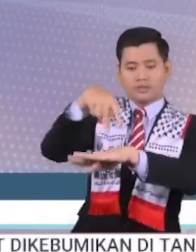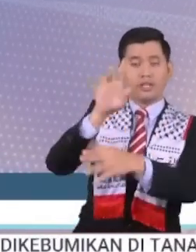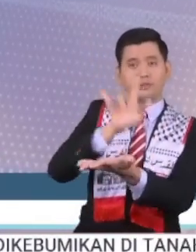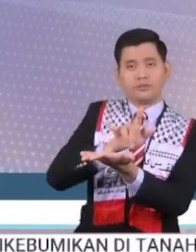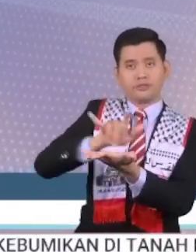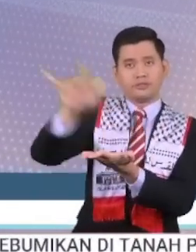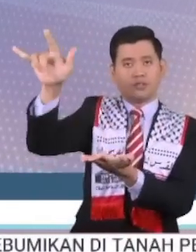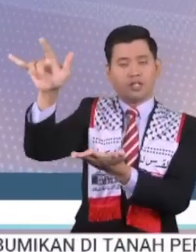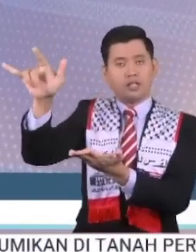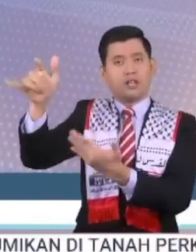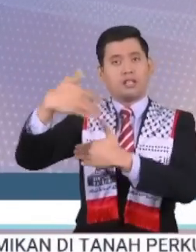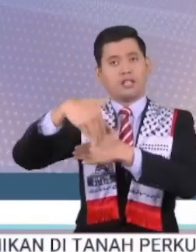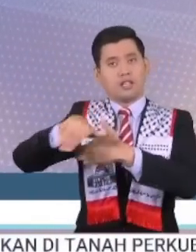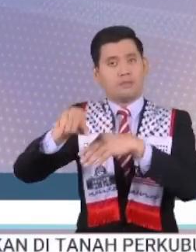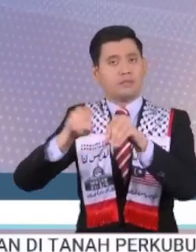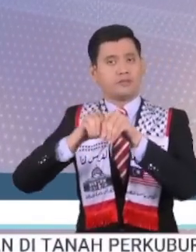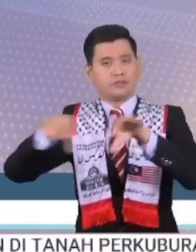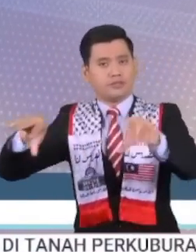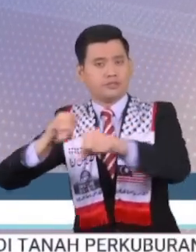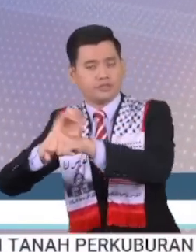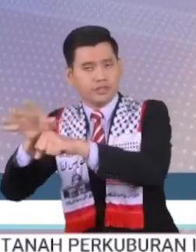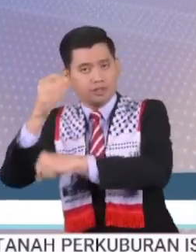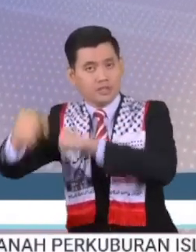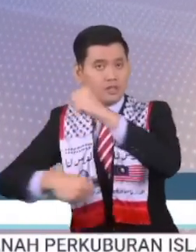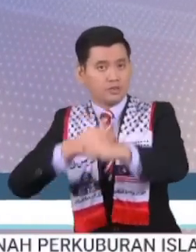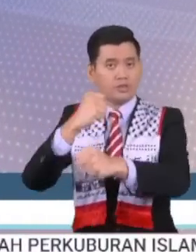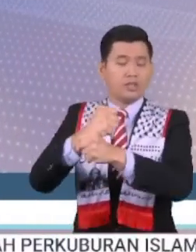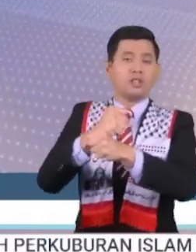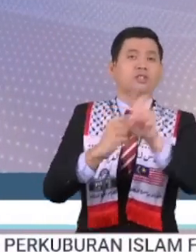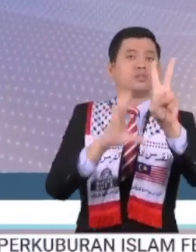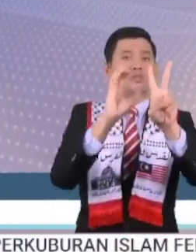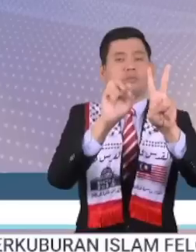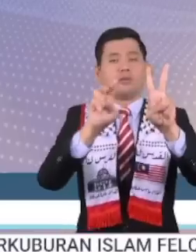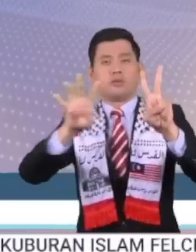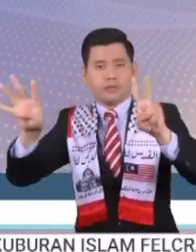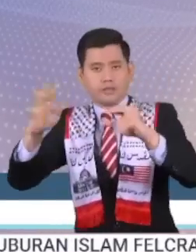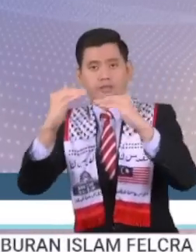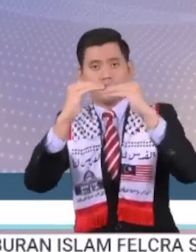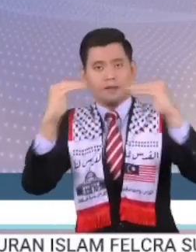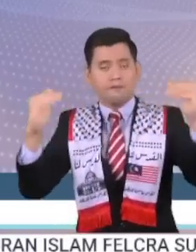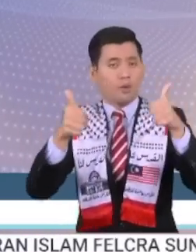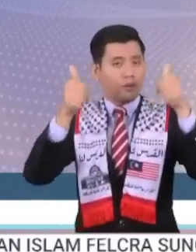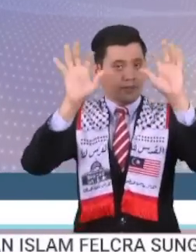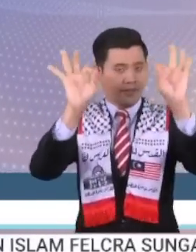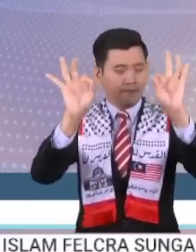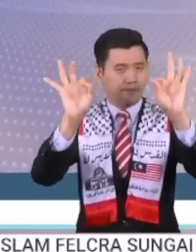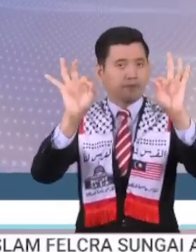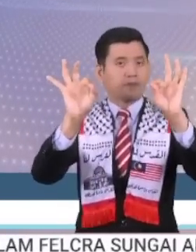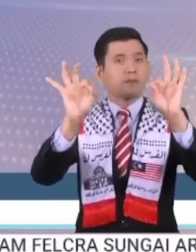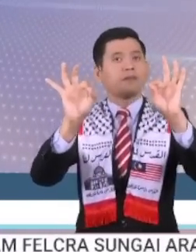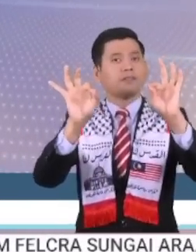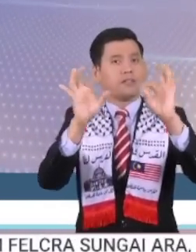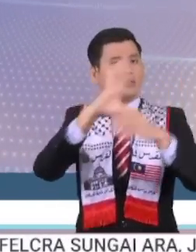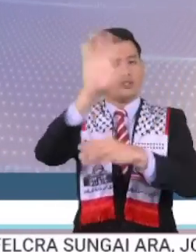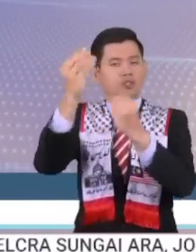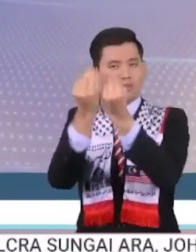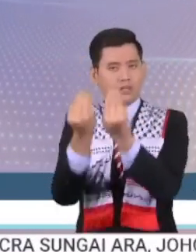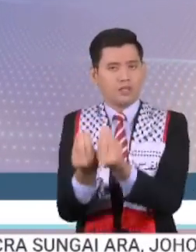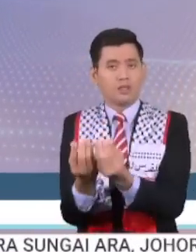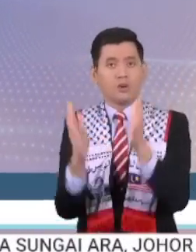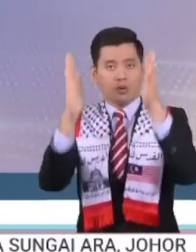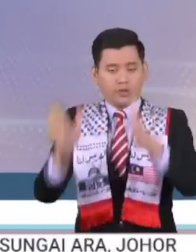tahap pra-pandemik COVID-19 pada tahun depan dengan tahap pemulihan keseluruhan angka penumpang